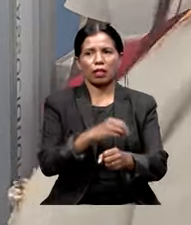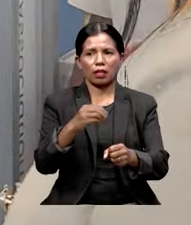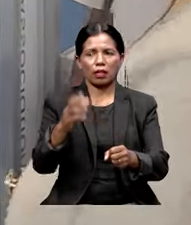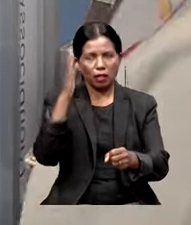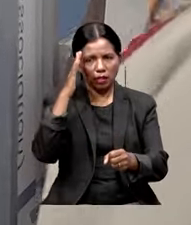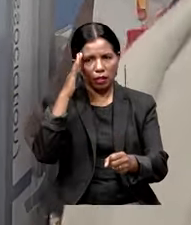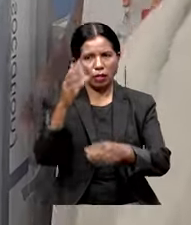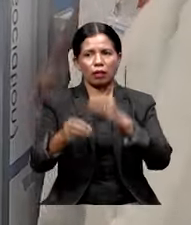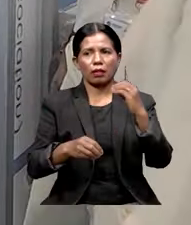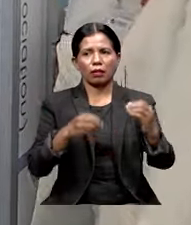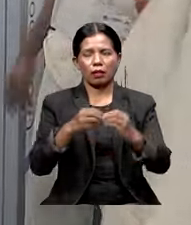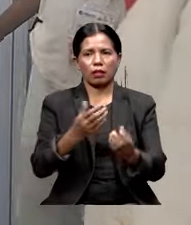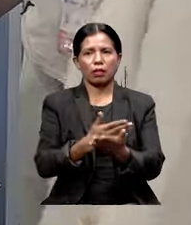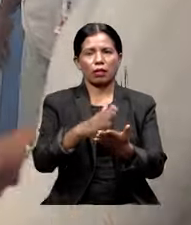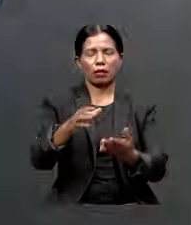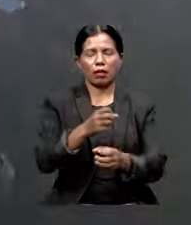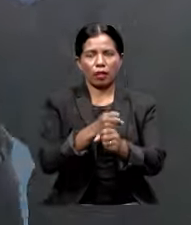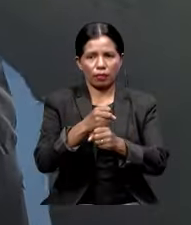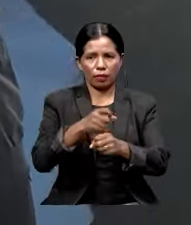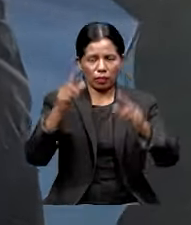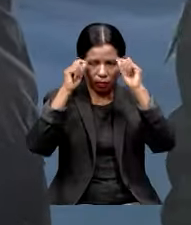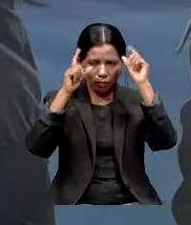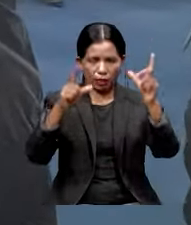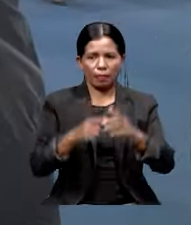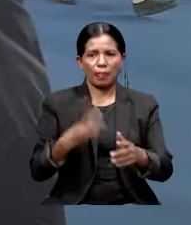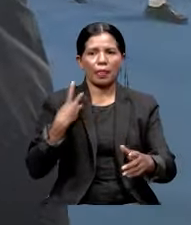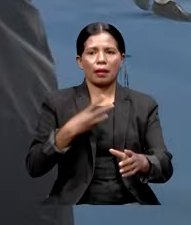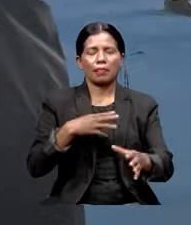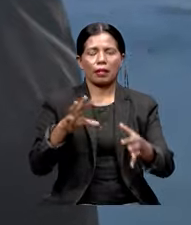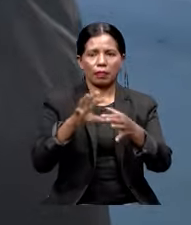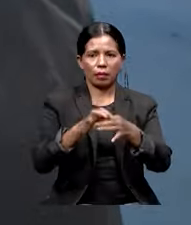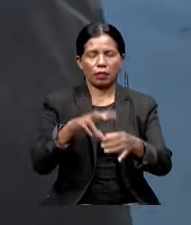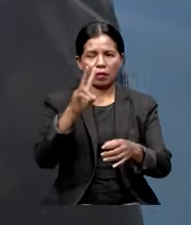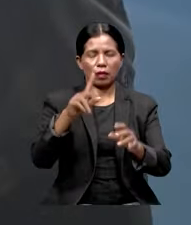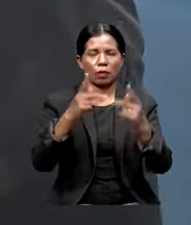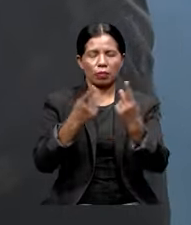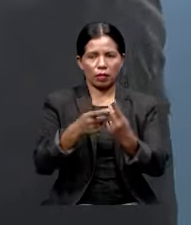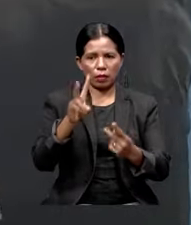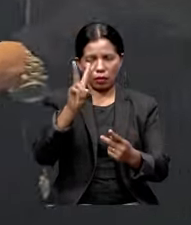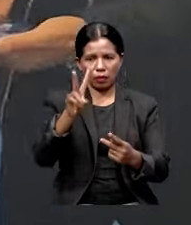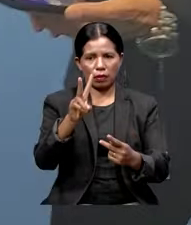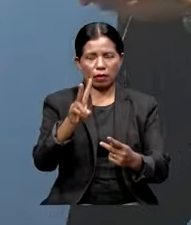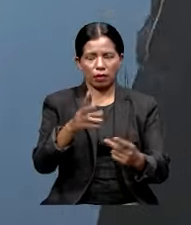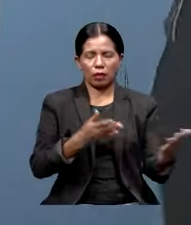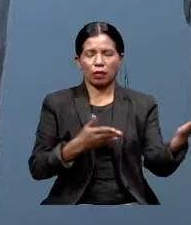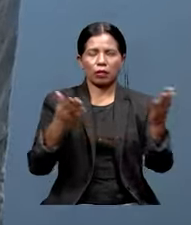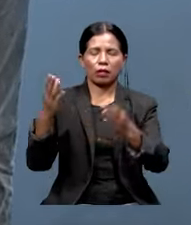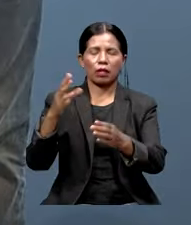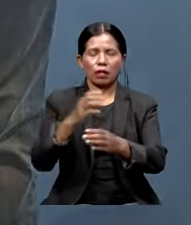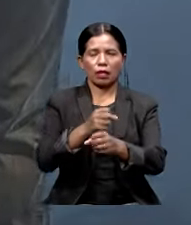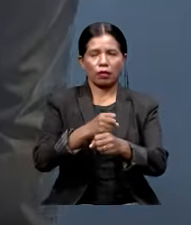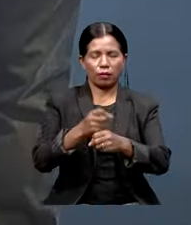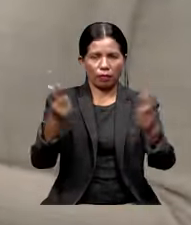na atual café Timor Nebe, e se a minha membro na Iguana, companhia Iguana Nebe, exporta café mais